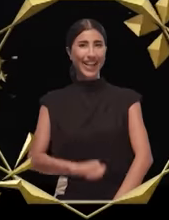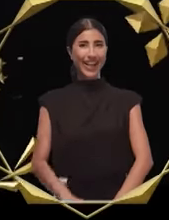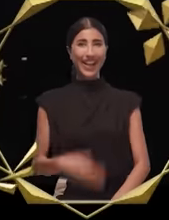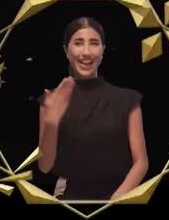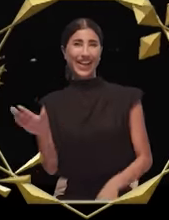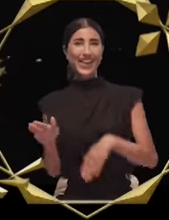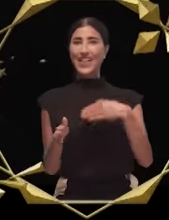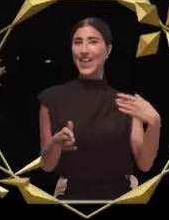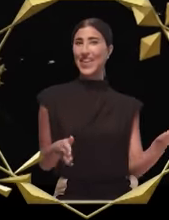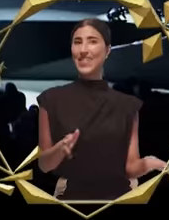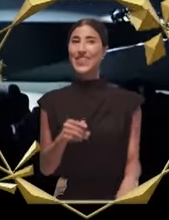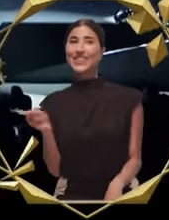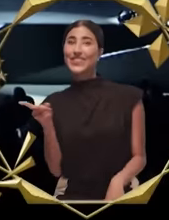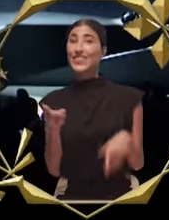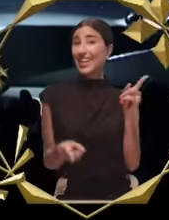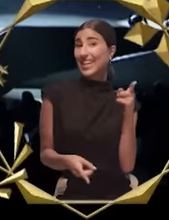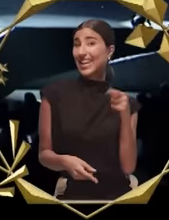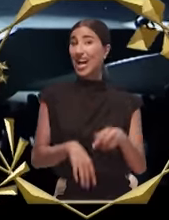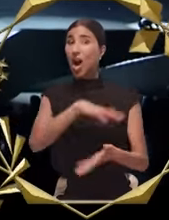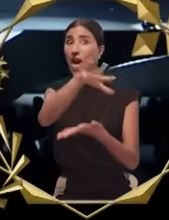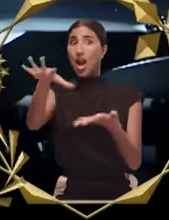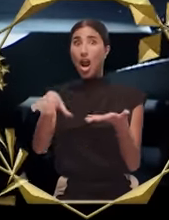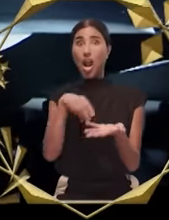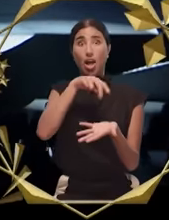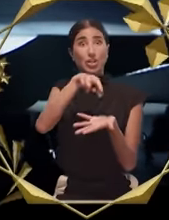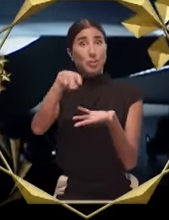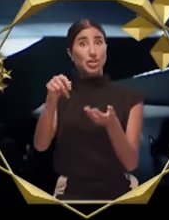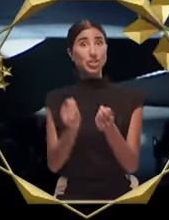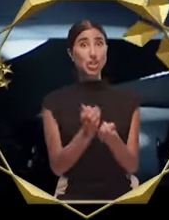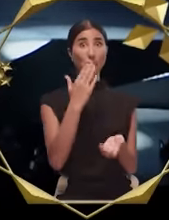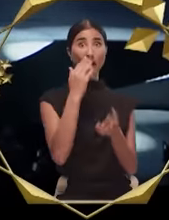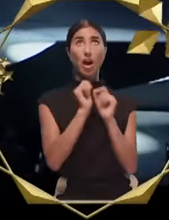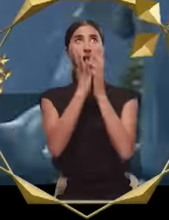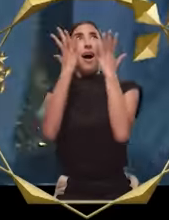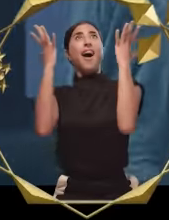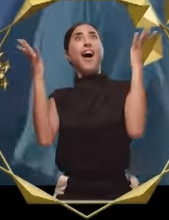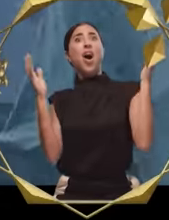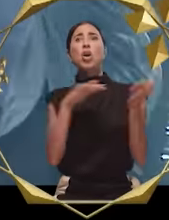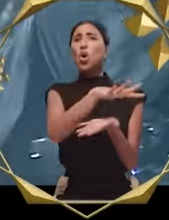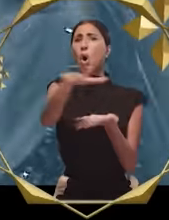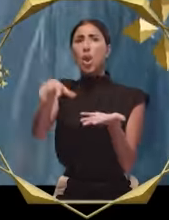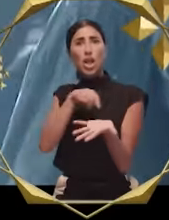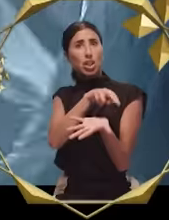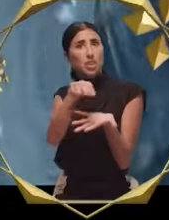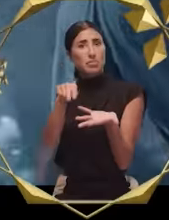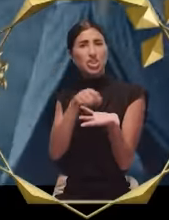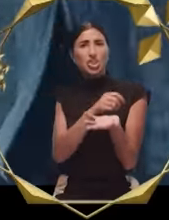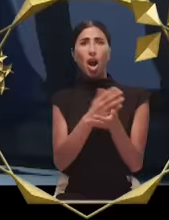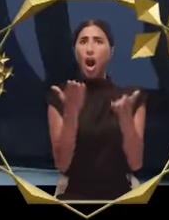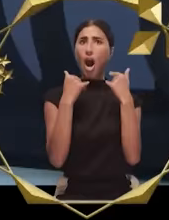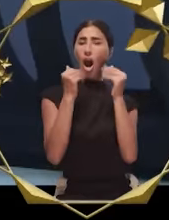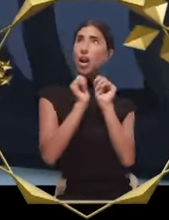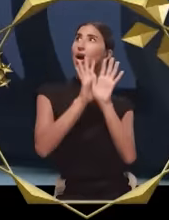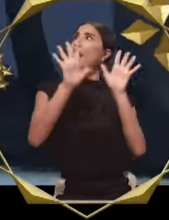شيء هكذا بين وبين الكل هنا يتمشى خال من أي دهشة الكل هنا